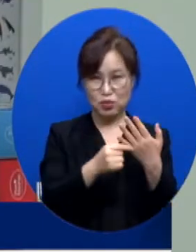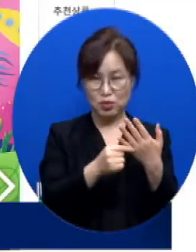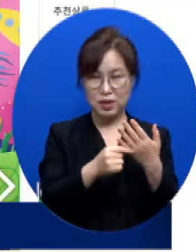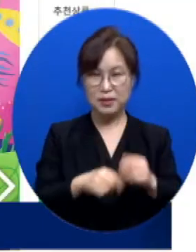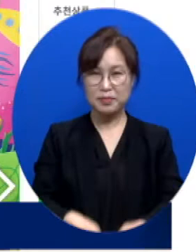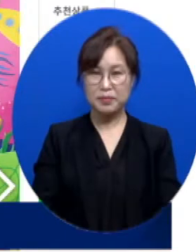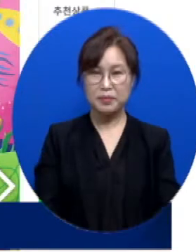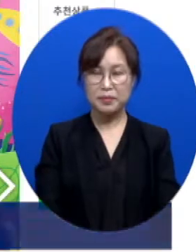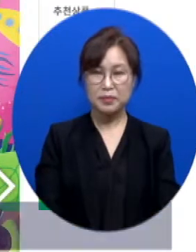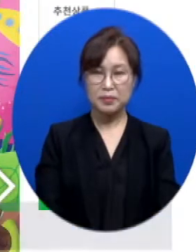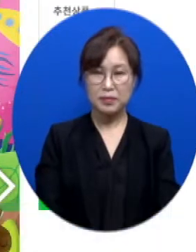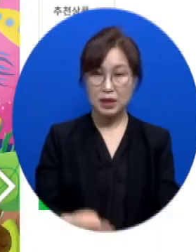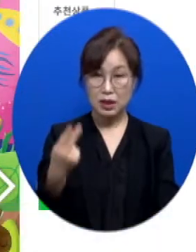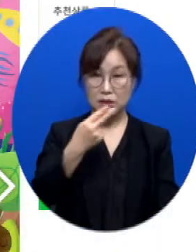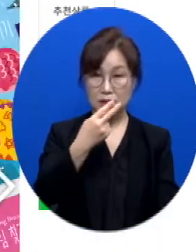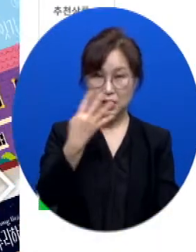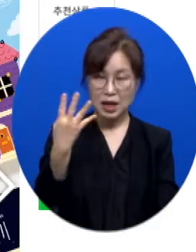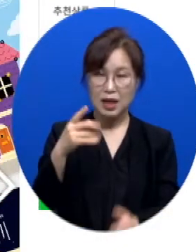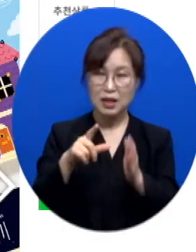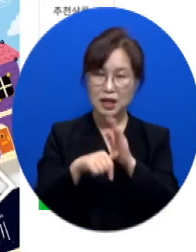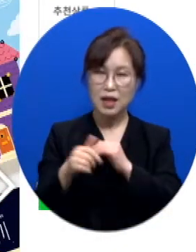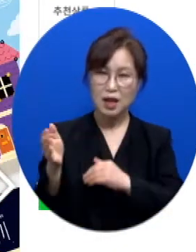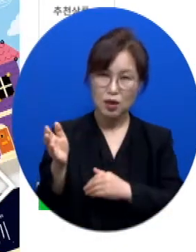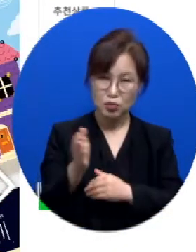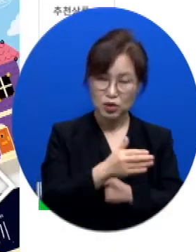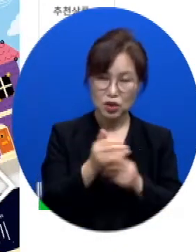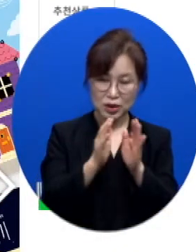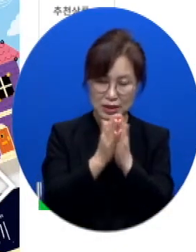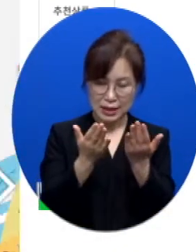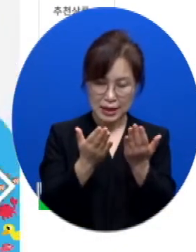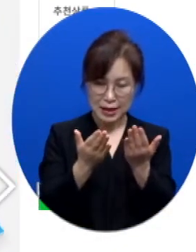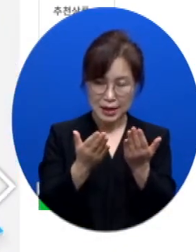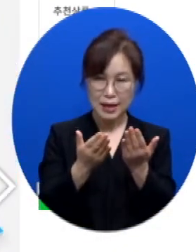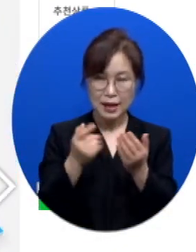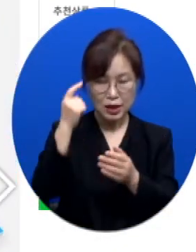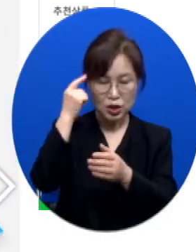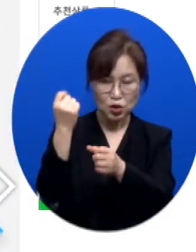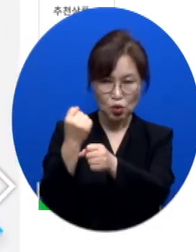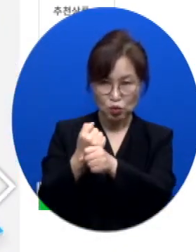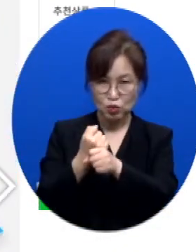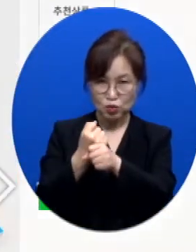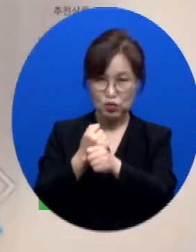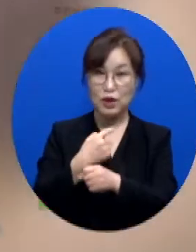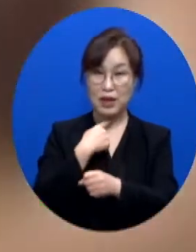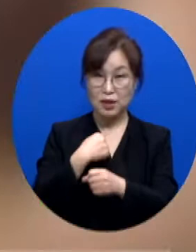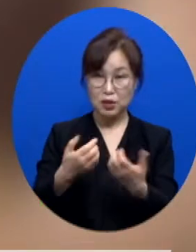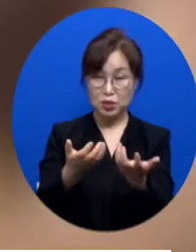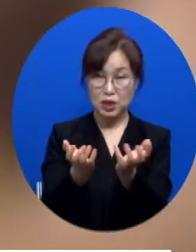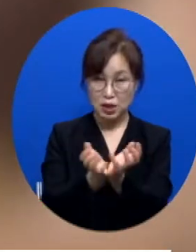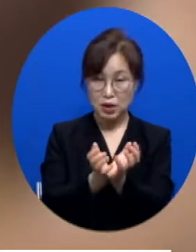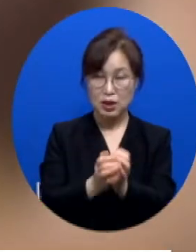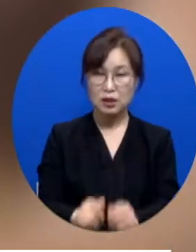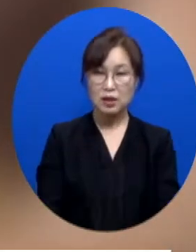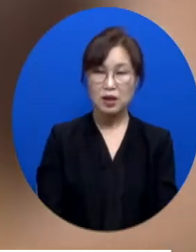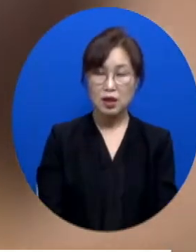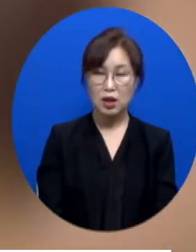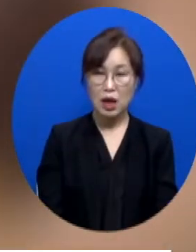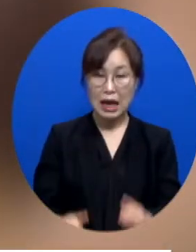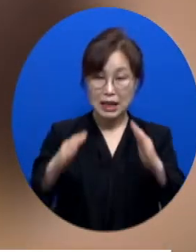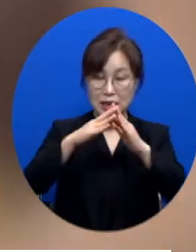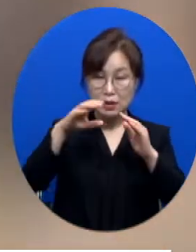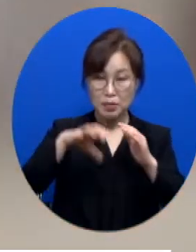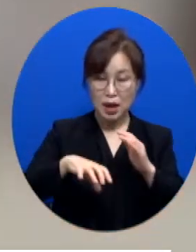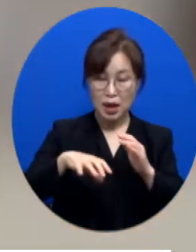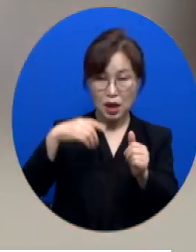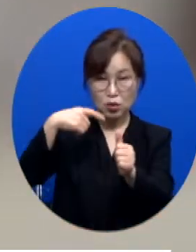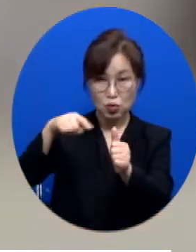프로그램이었고 2004년부터 홈스쿨링 교재를 꾸준히 개발해온 해당 전문교육기관은 최근 들어 홈스쿨링에 대한